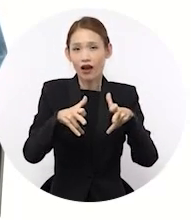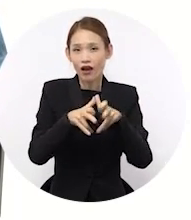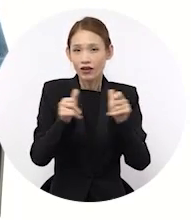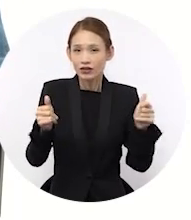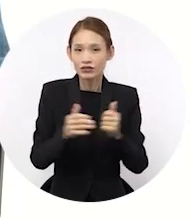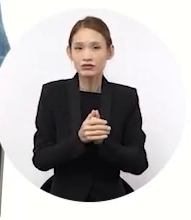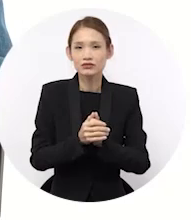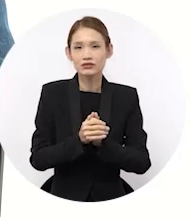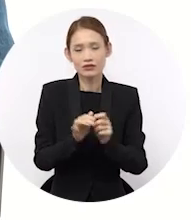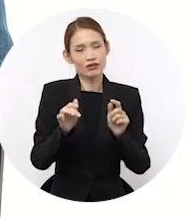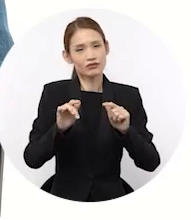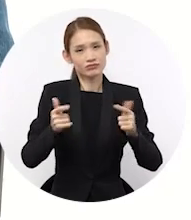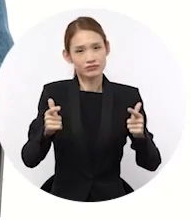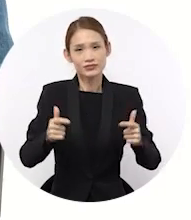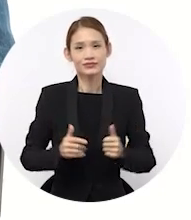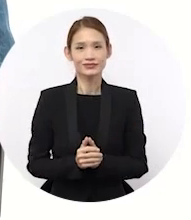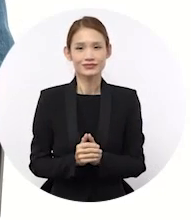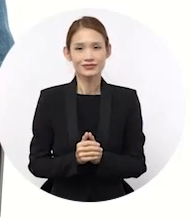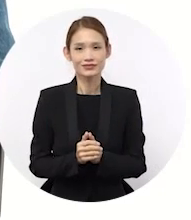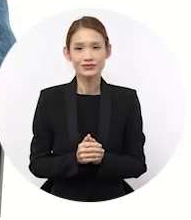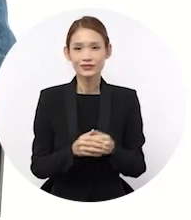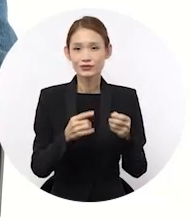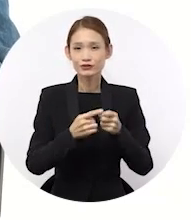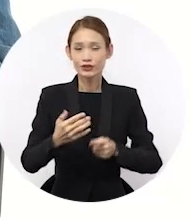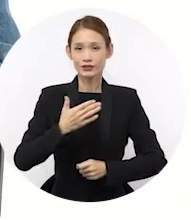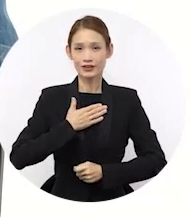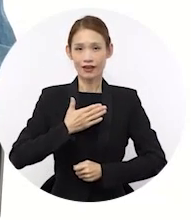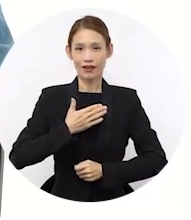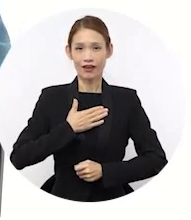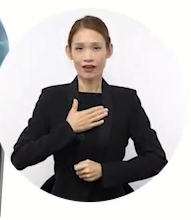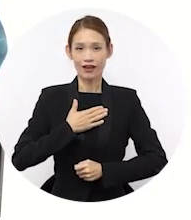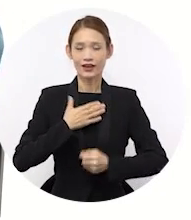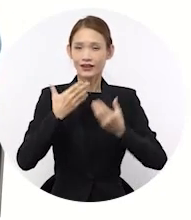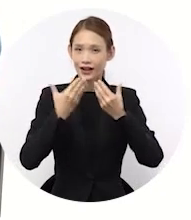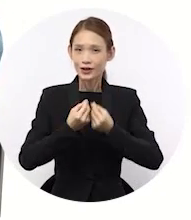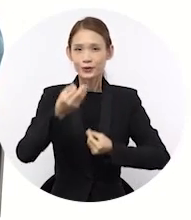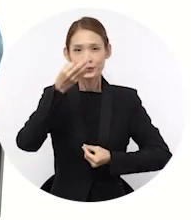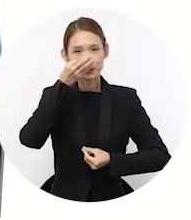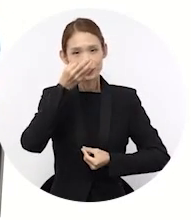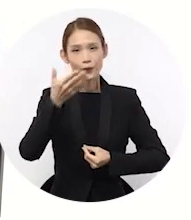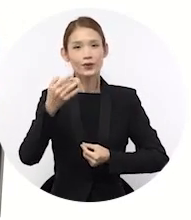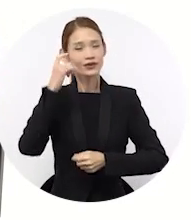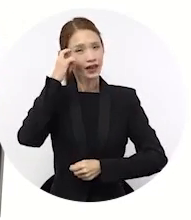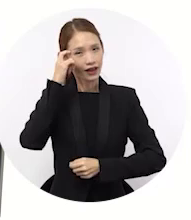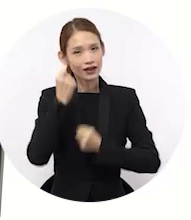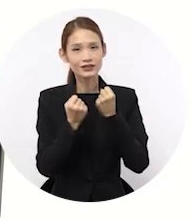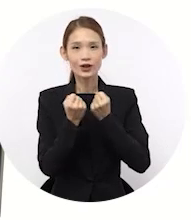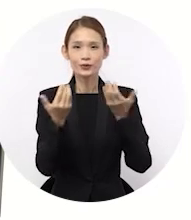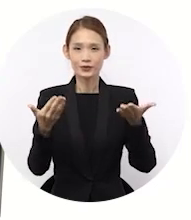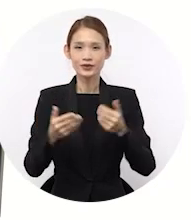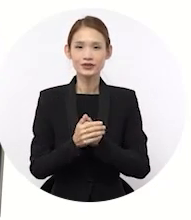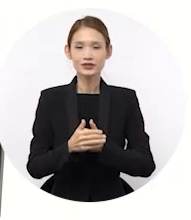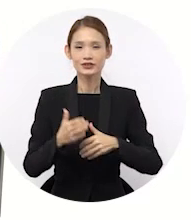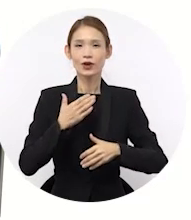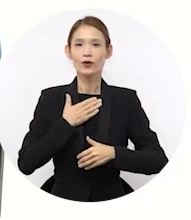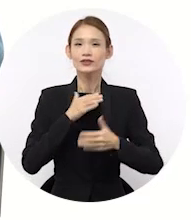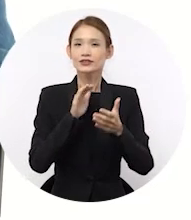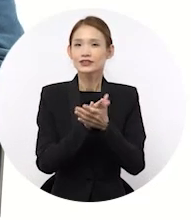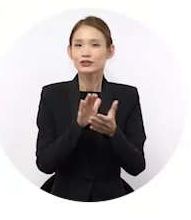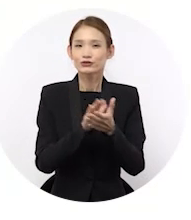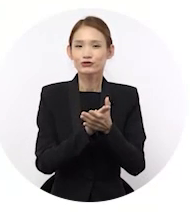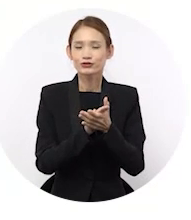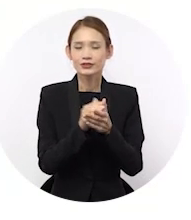실제 장애인들은 꼭 그런 게 그렇지만은 않습니다. 일단 제가 앞에 있으니까 저를 예시로 들어서 한번 말씀을